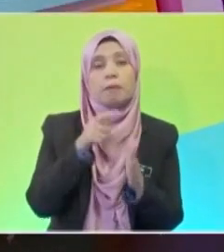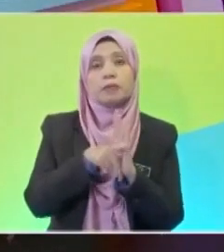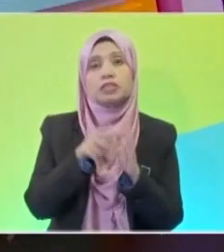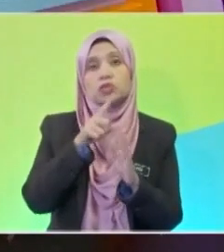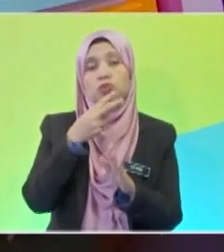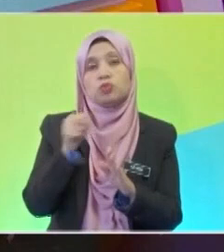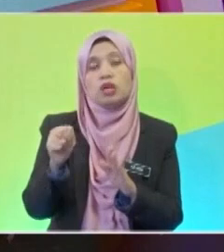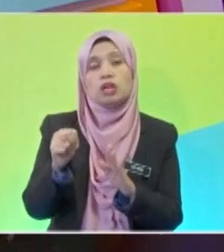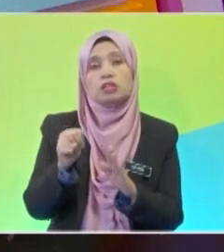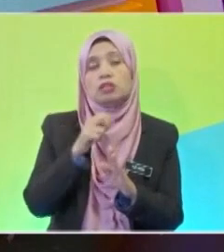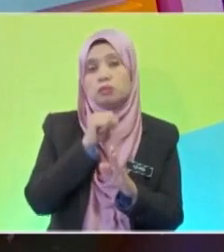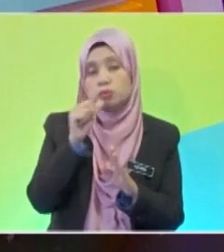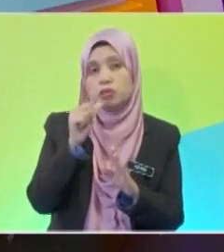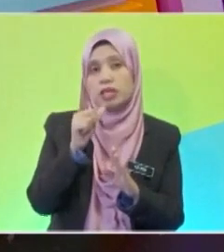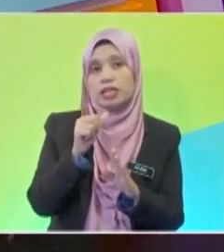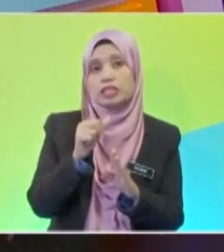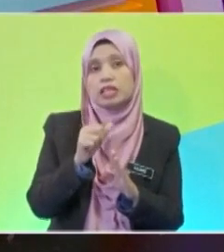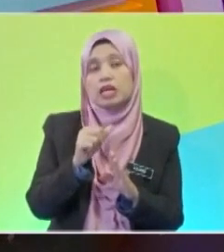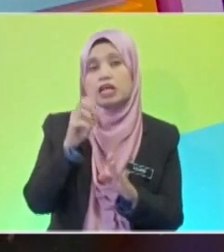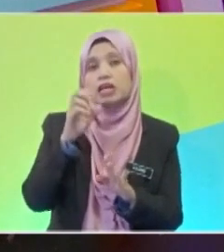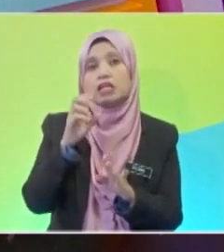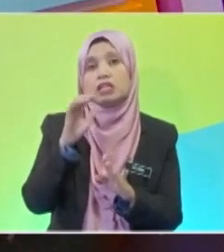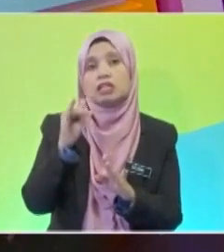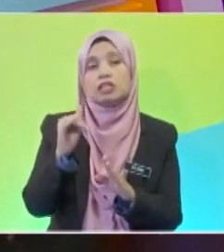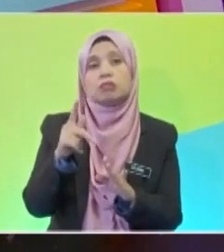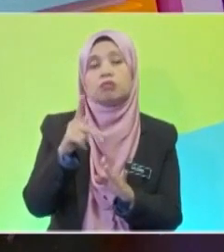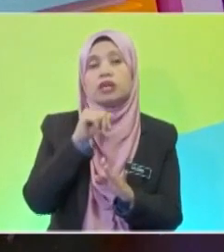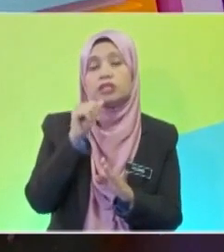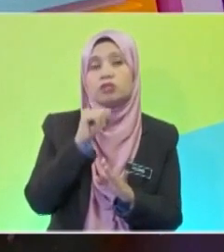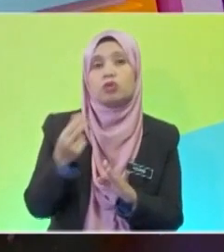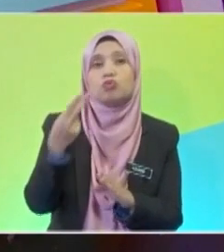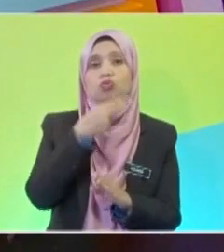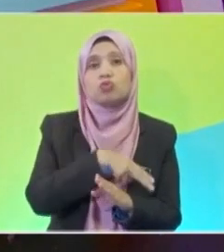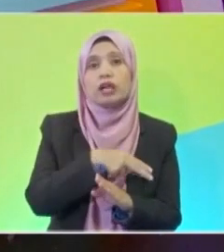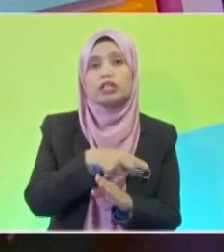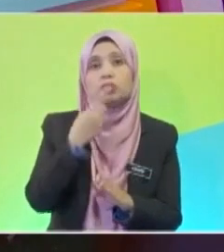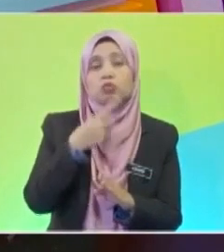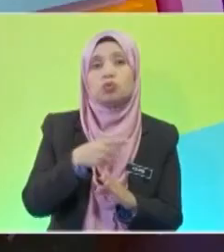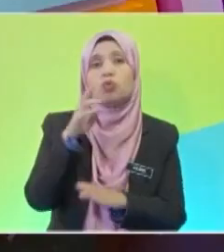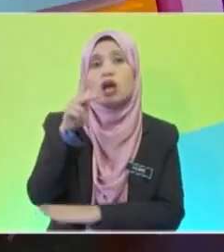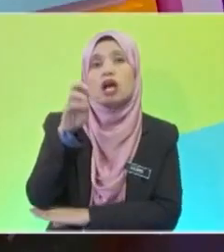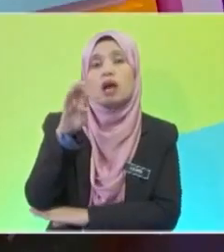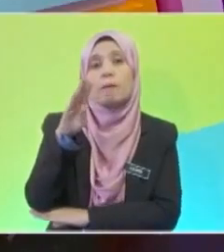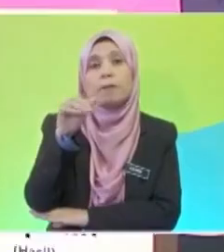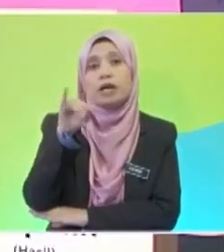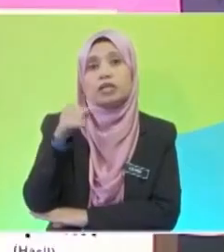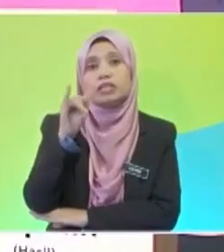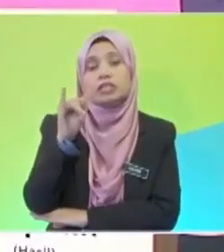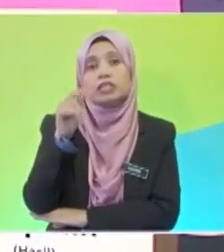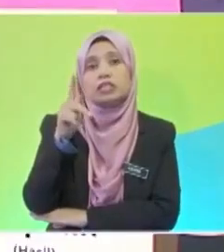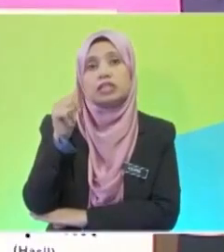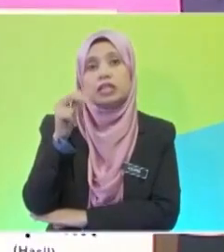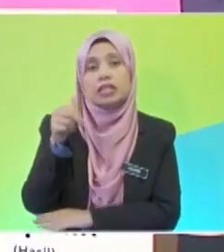bukan entiti yang berorientasikan keuntungan. Bukan. Baik. Dia hanya ditubuhkan untuk kebajikan ahli, kan untuk,